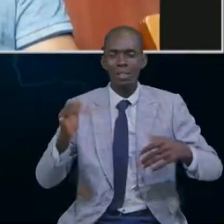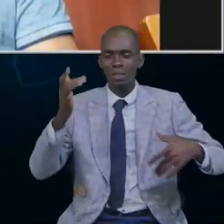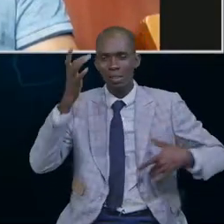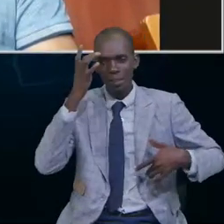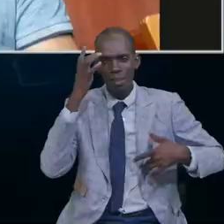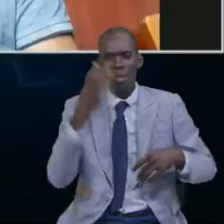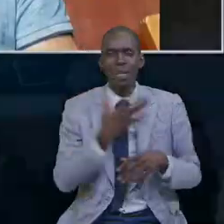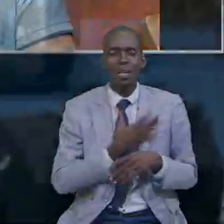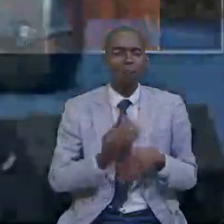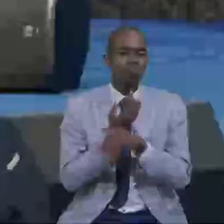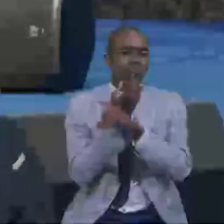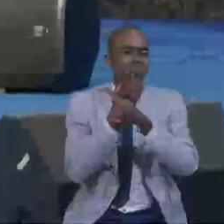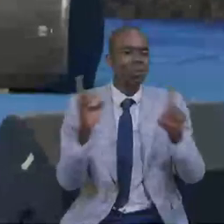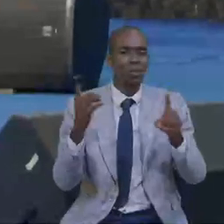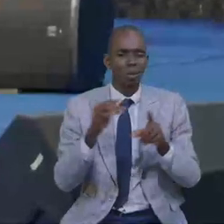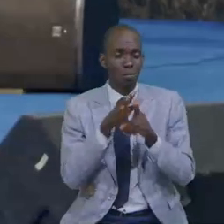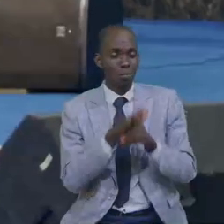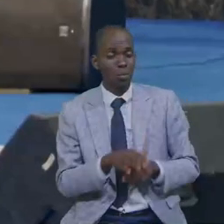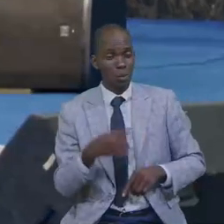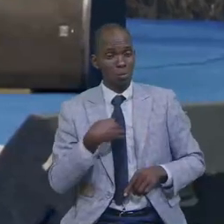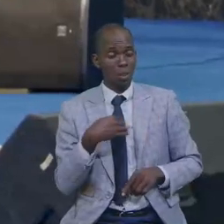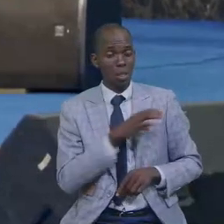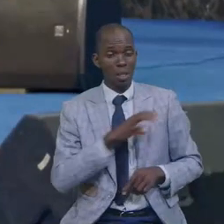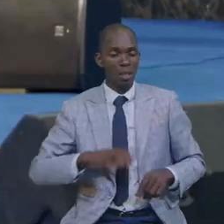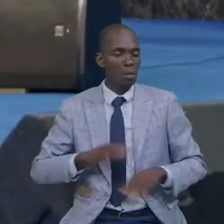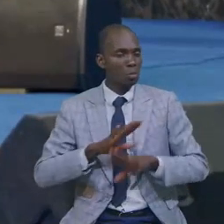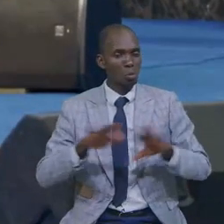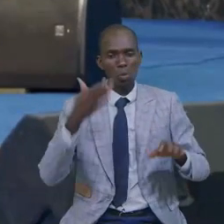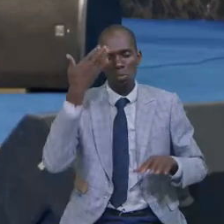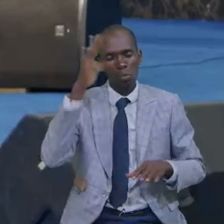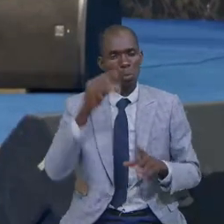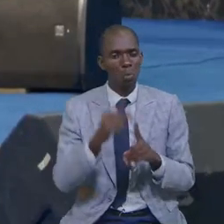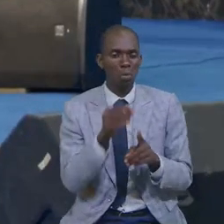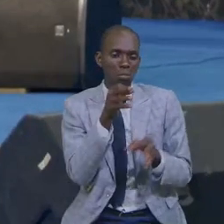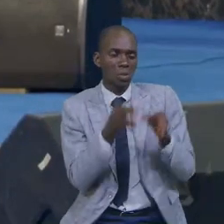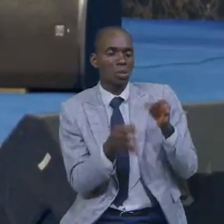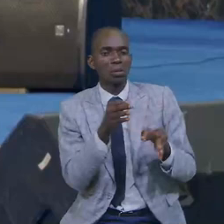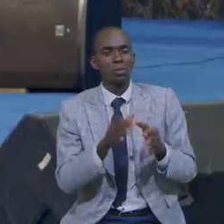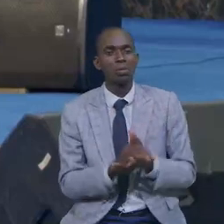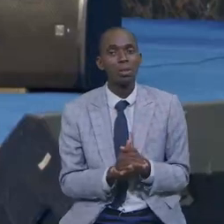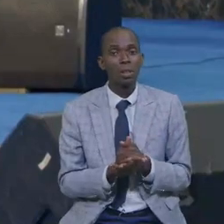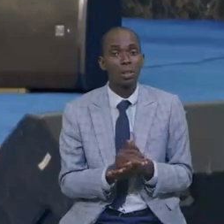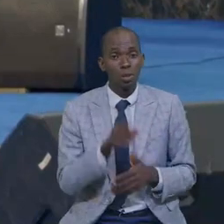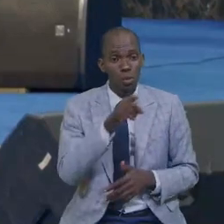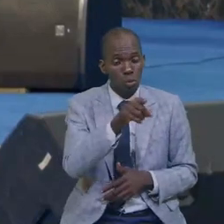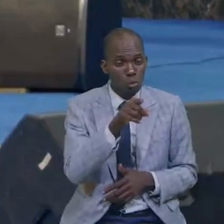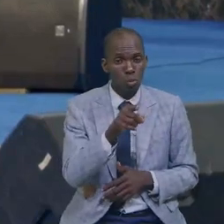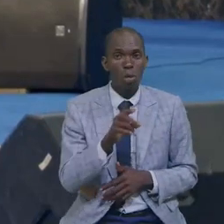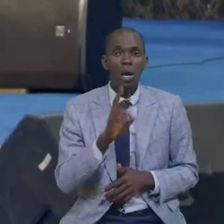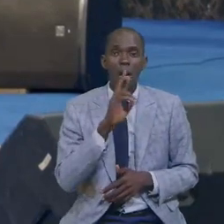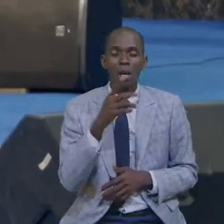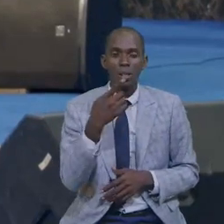malades et délivrant les opprimés je n'ai pas de si dans mon vocabulaire c'est toi